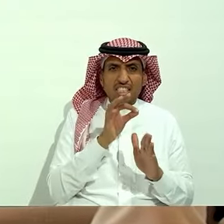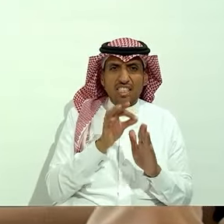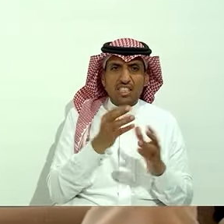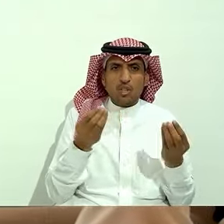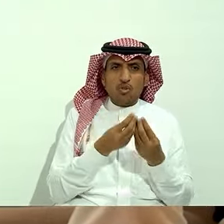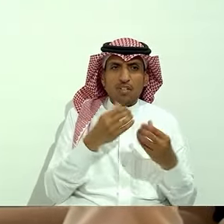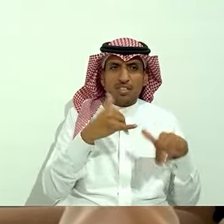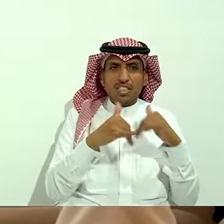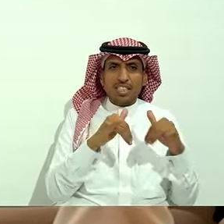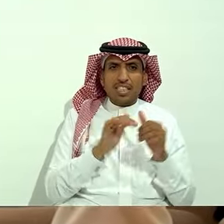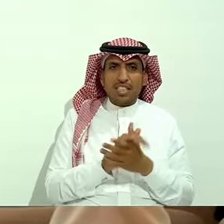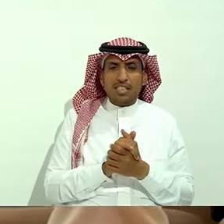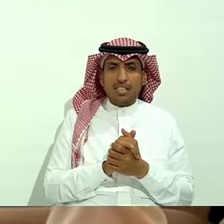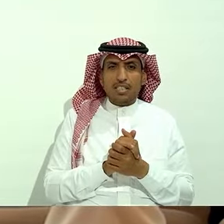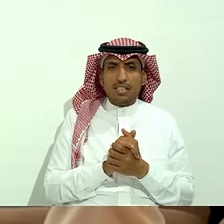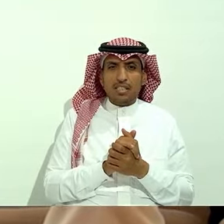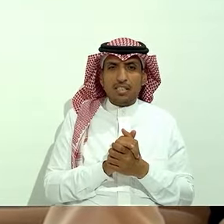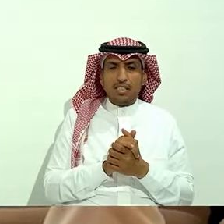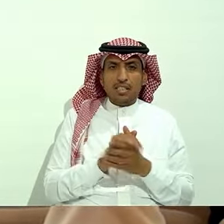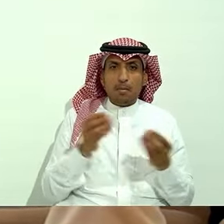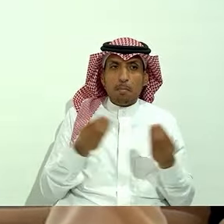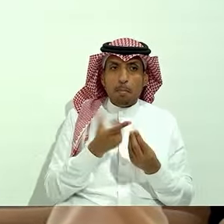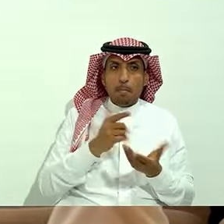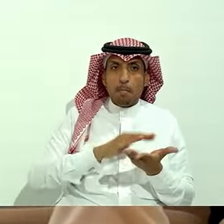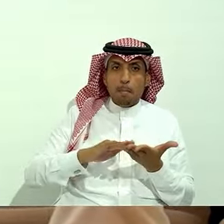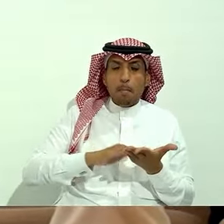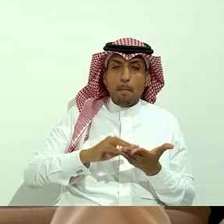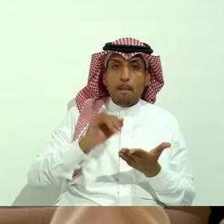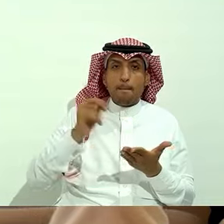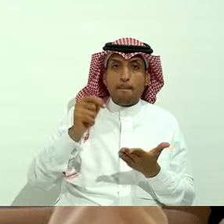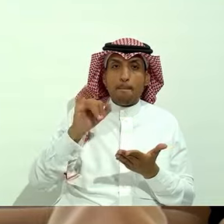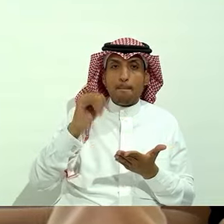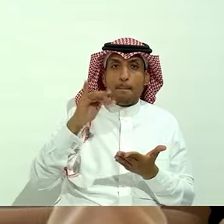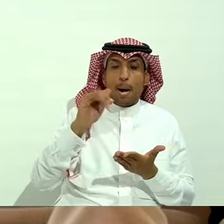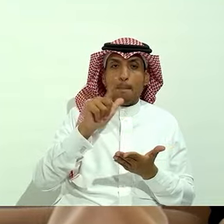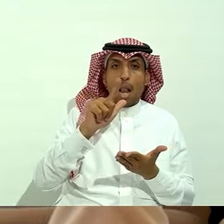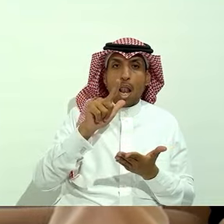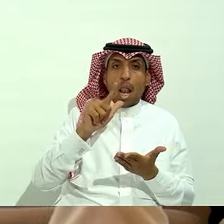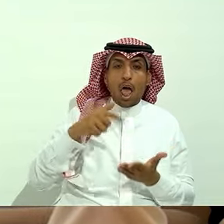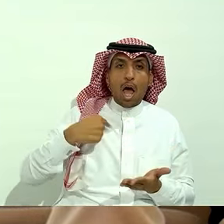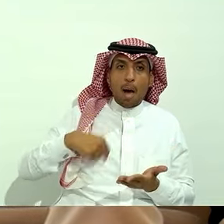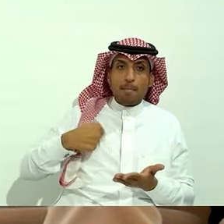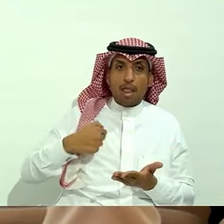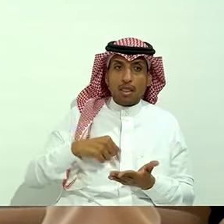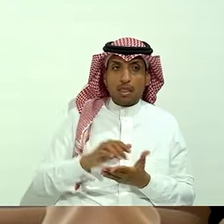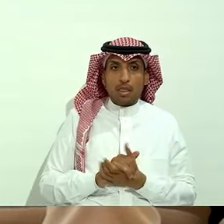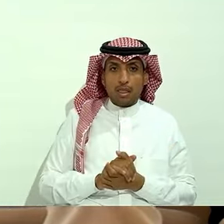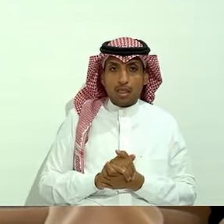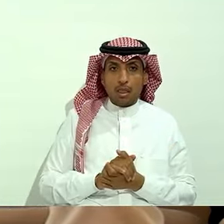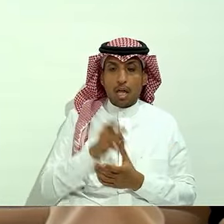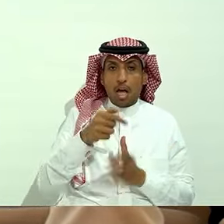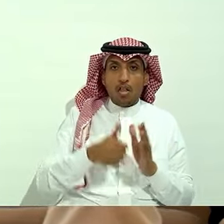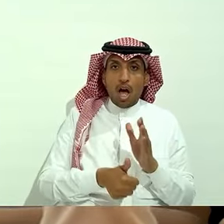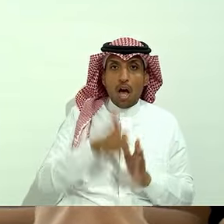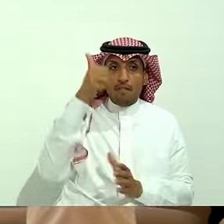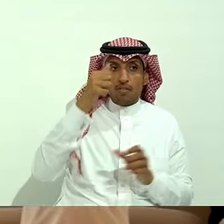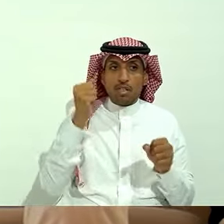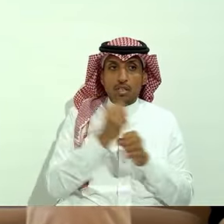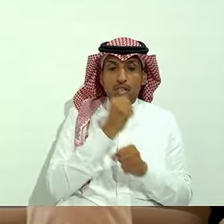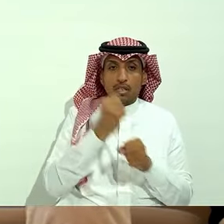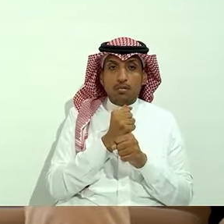الأسلوب الزخرفي على مخمل أبيض. صراحة هذه القطعة يعني بالنسبة لي من أجمل القطع اللي شفتها